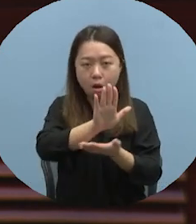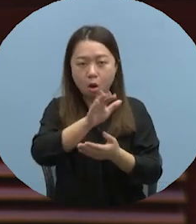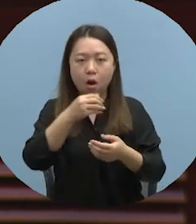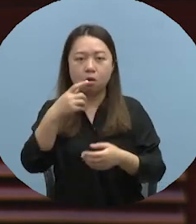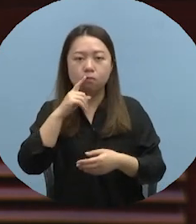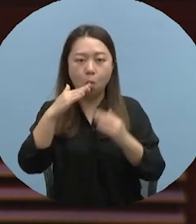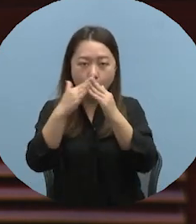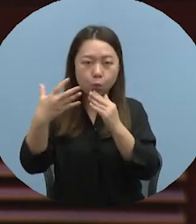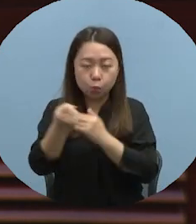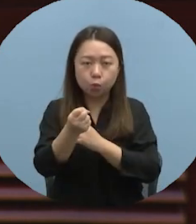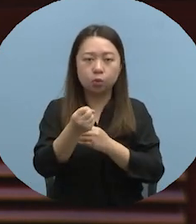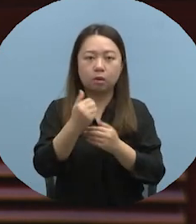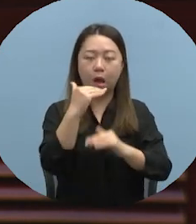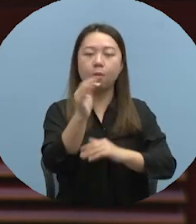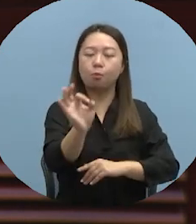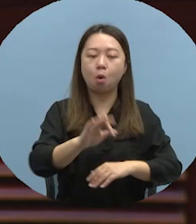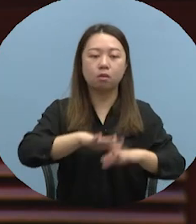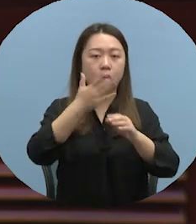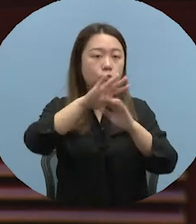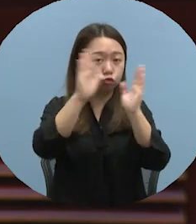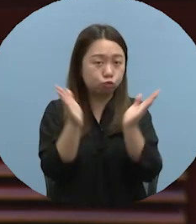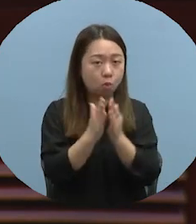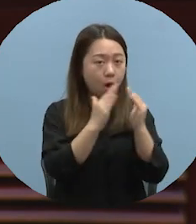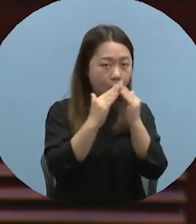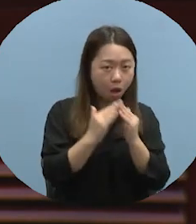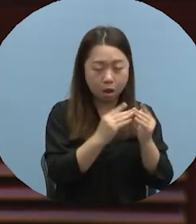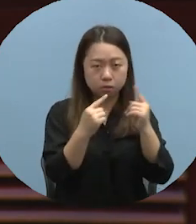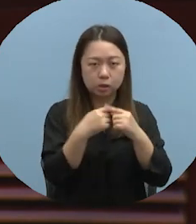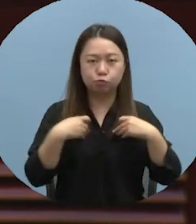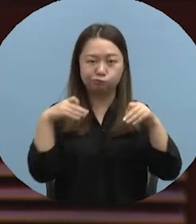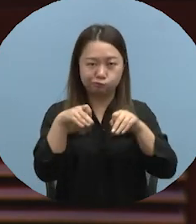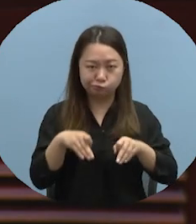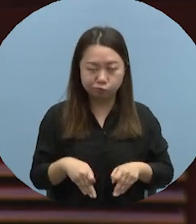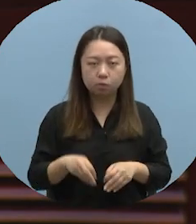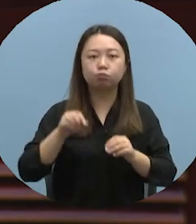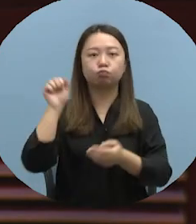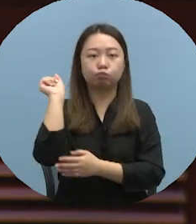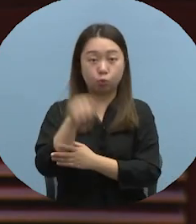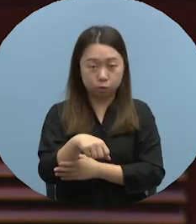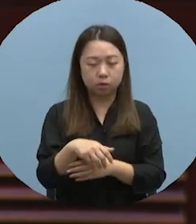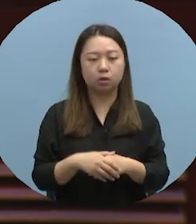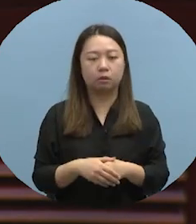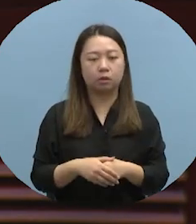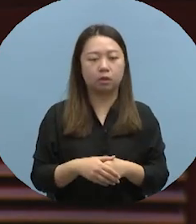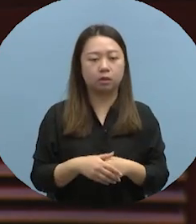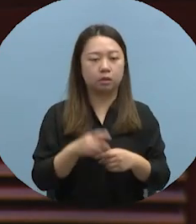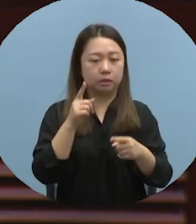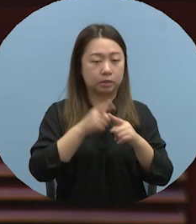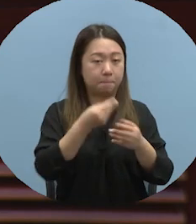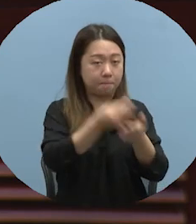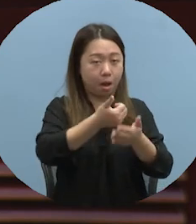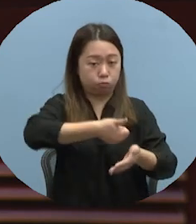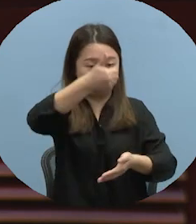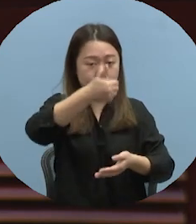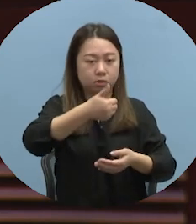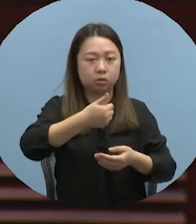制，但是所有的家庭成員都需要簽署同意，在購得資助出售單位之後就需要